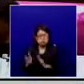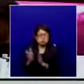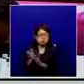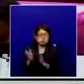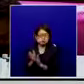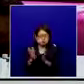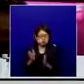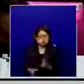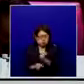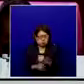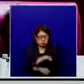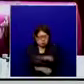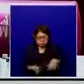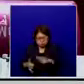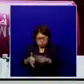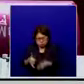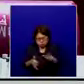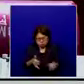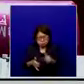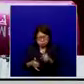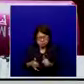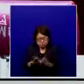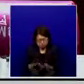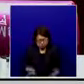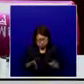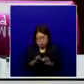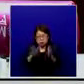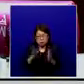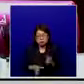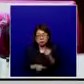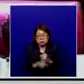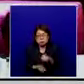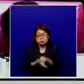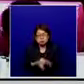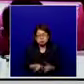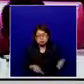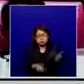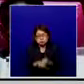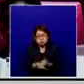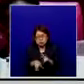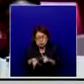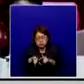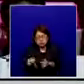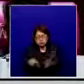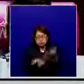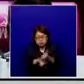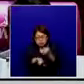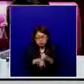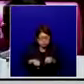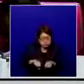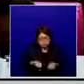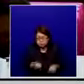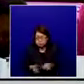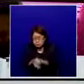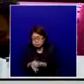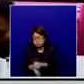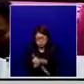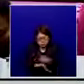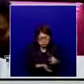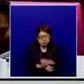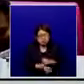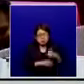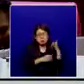การบินไทยหลายคนนะโดยเฉพาะเจ้าหน้าที่ที่ดูแลบริการบนเครื่องเนี่ยดีมากเลยผมประทับใจมากไปบินทั่วโลก